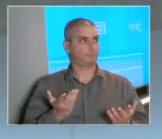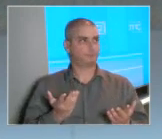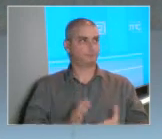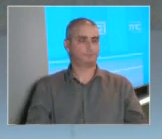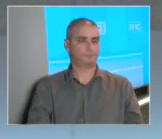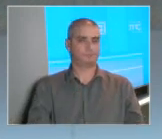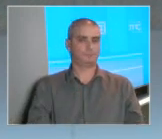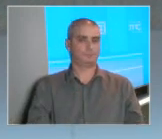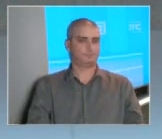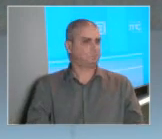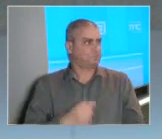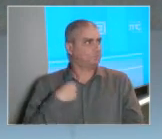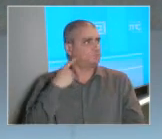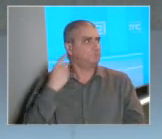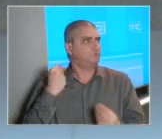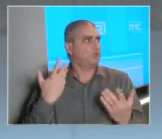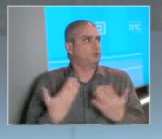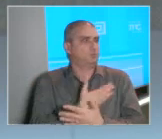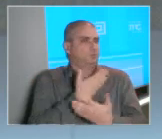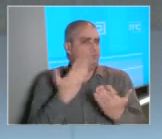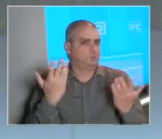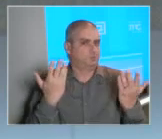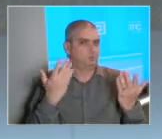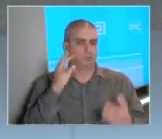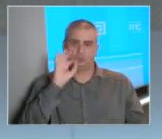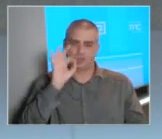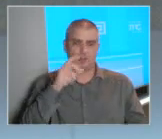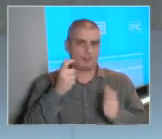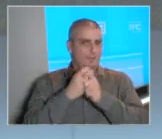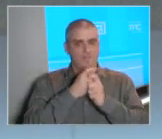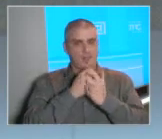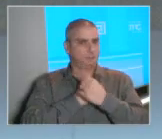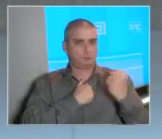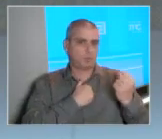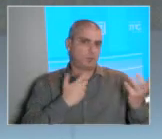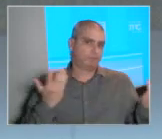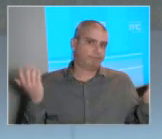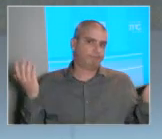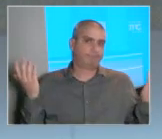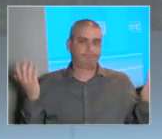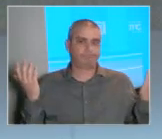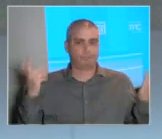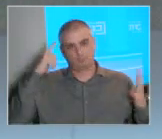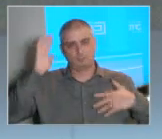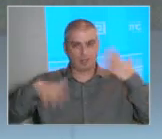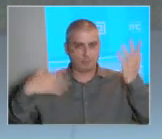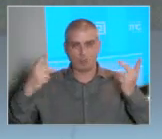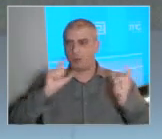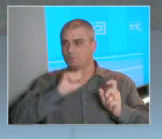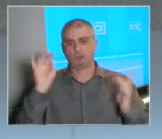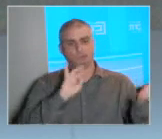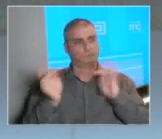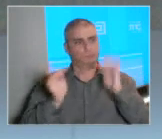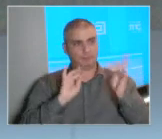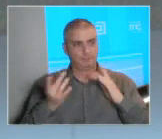אנחנו לא שומעים חדשות מצד מפלגות השמאל, אלא הבלבול, האשמות,